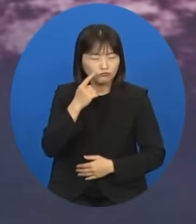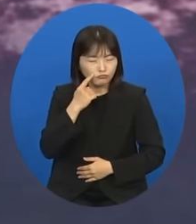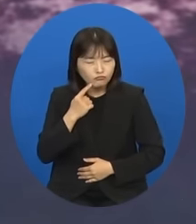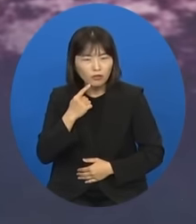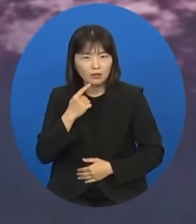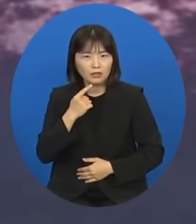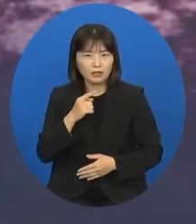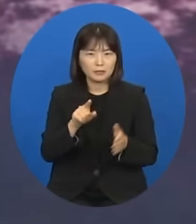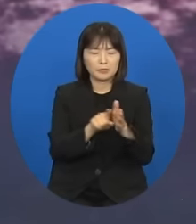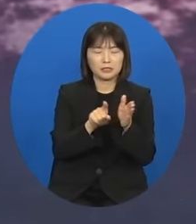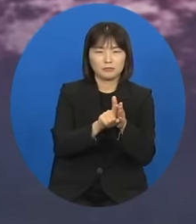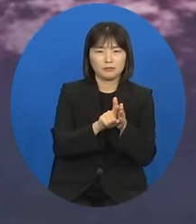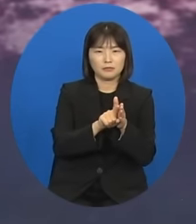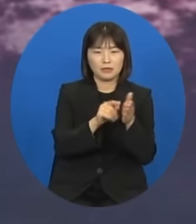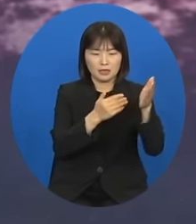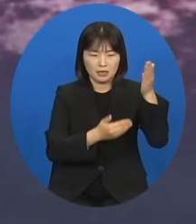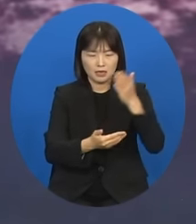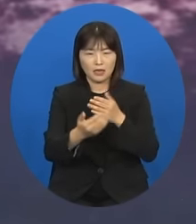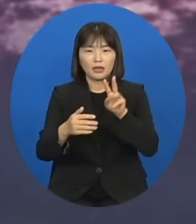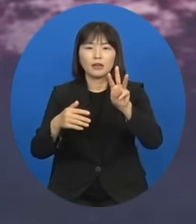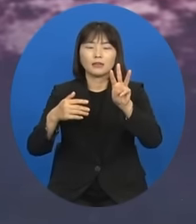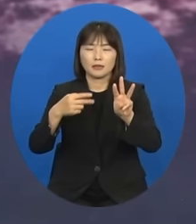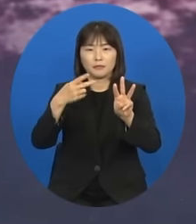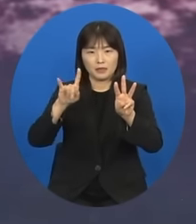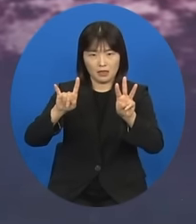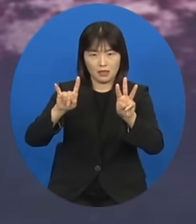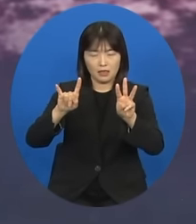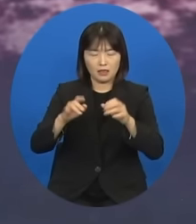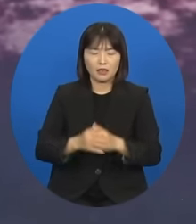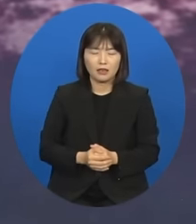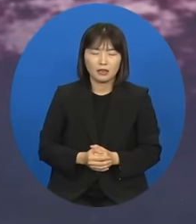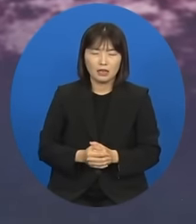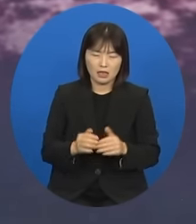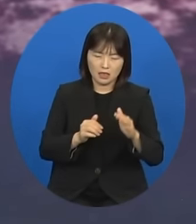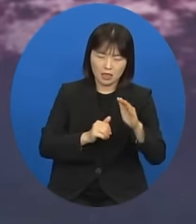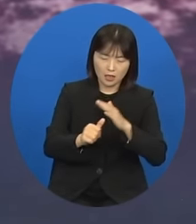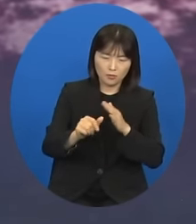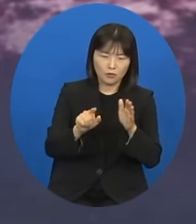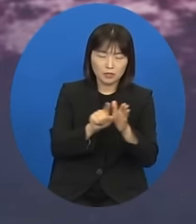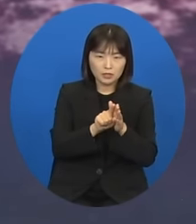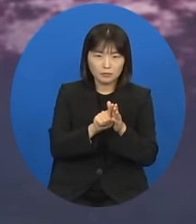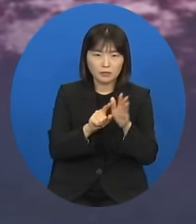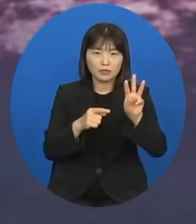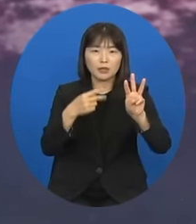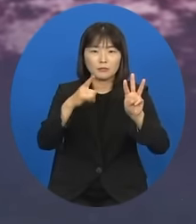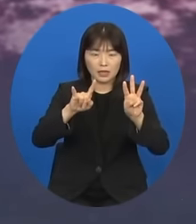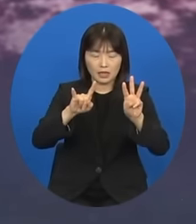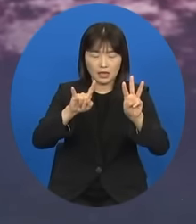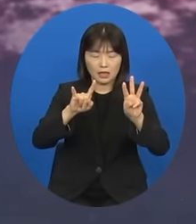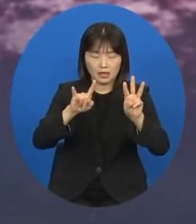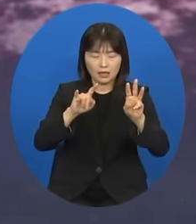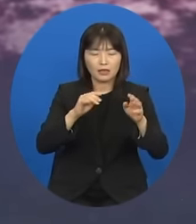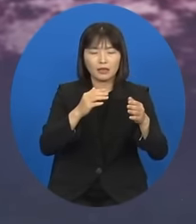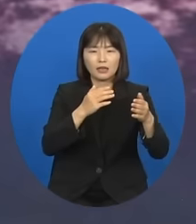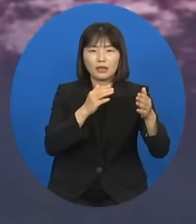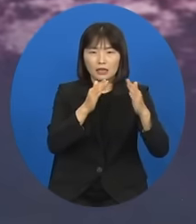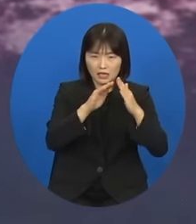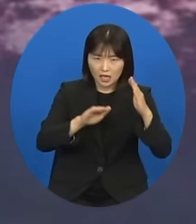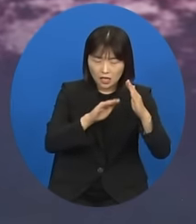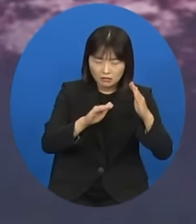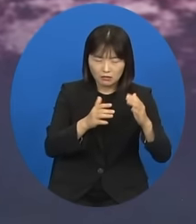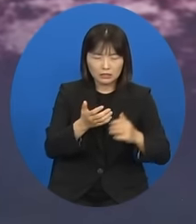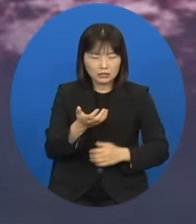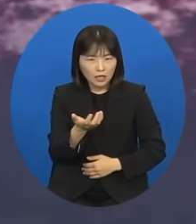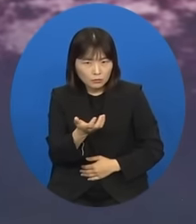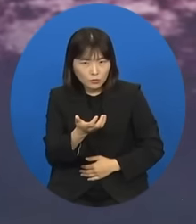믿음의 삼대 아주 대표적인 믿음의 삼대이 가정이 얼마나 아픈지